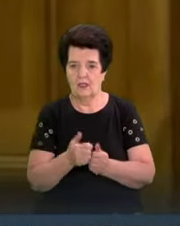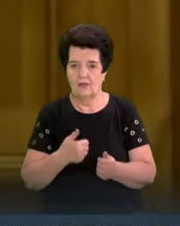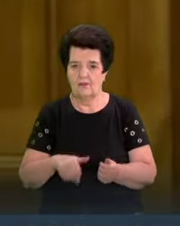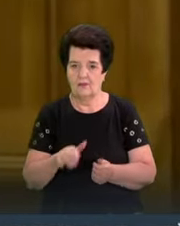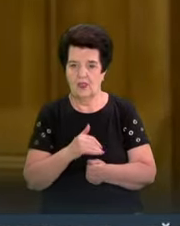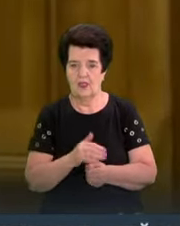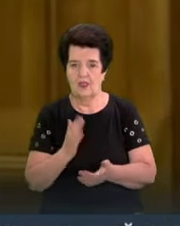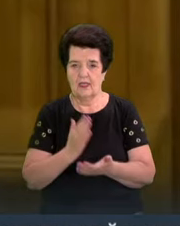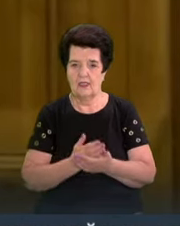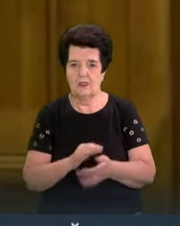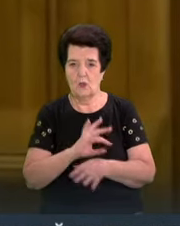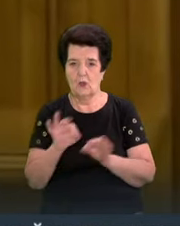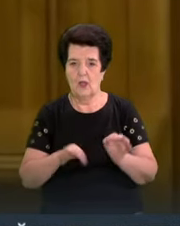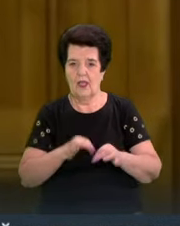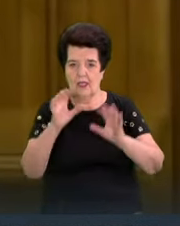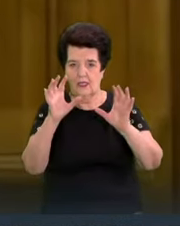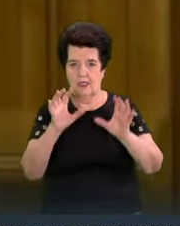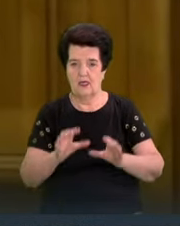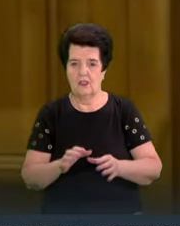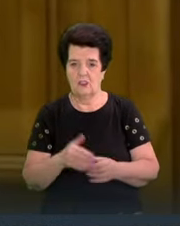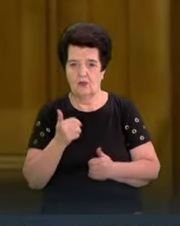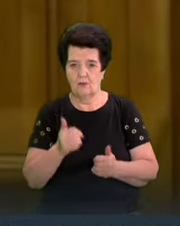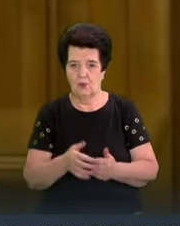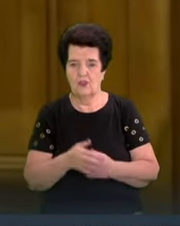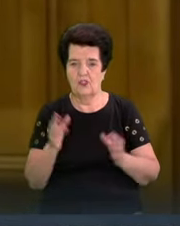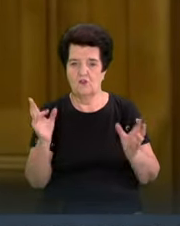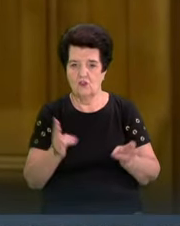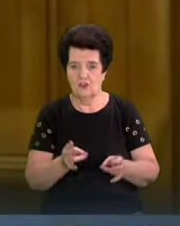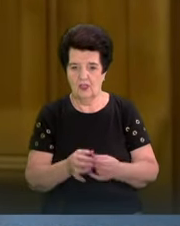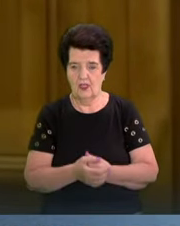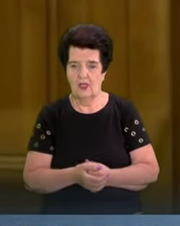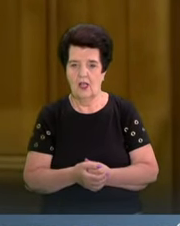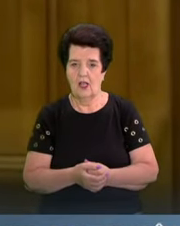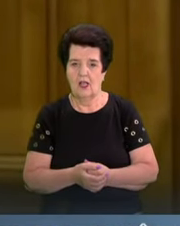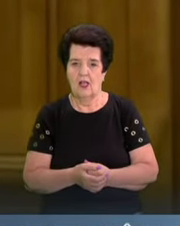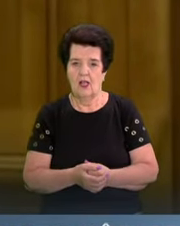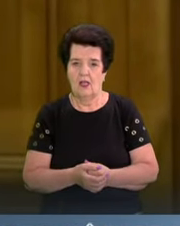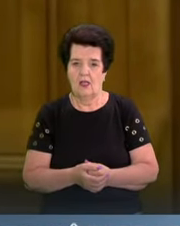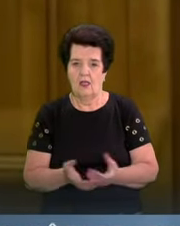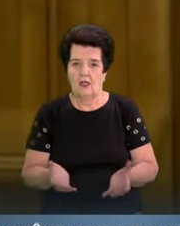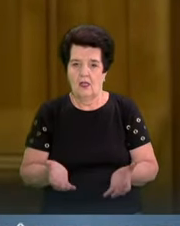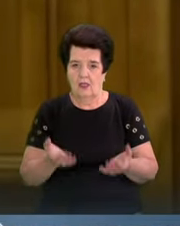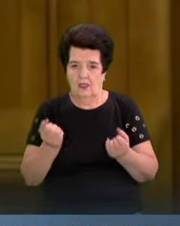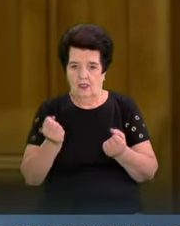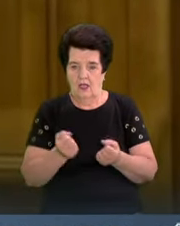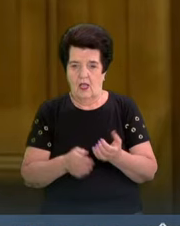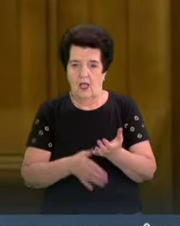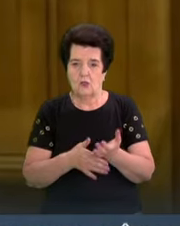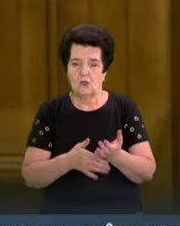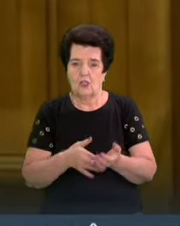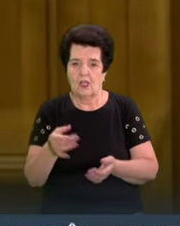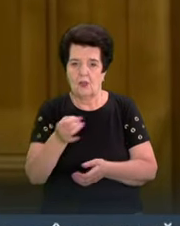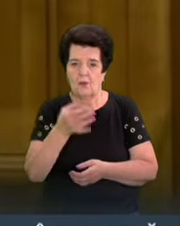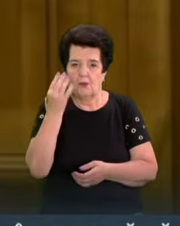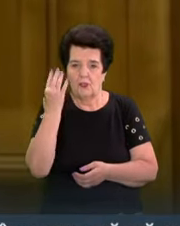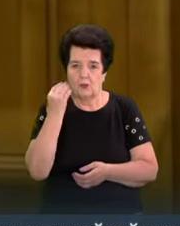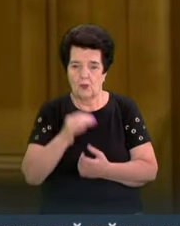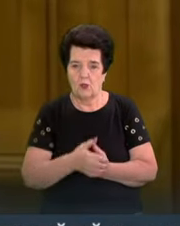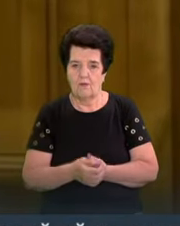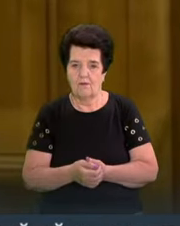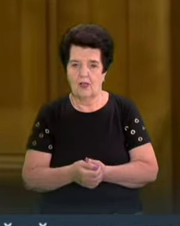un proiect de lege bun, necesar chiar. USR susține ajutarea Republicii Moldova